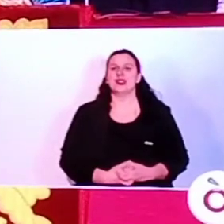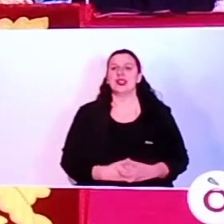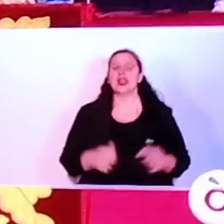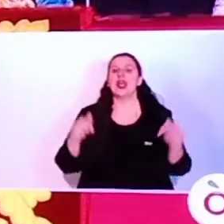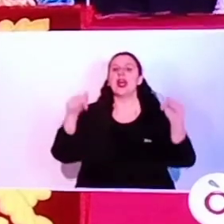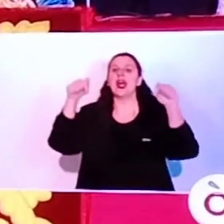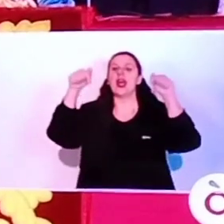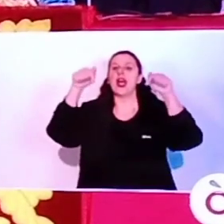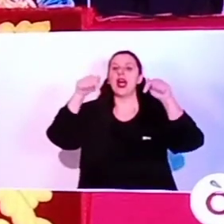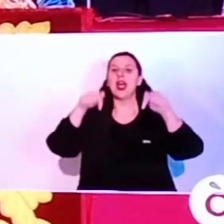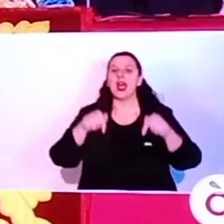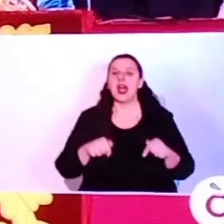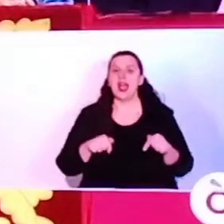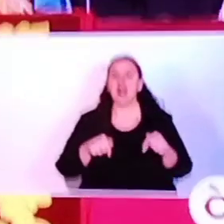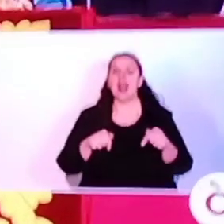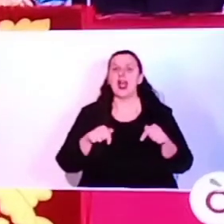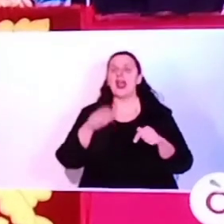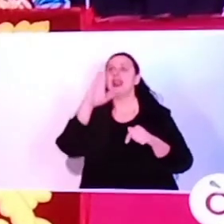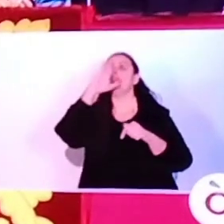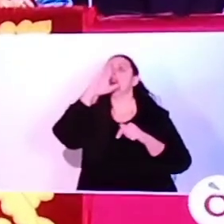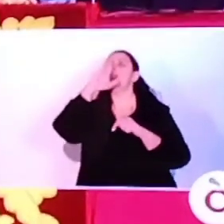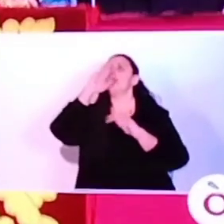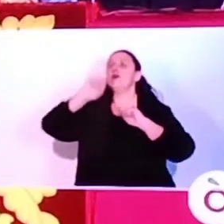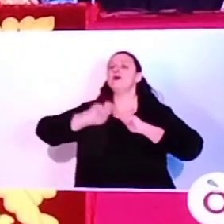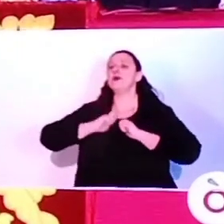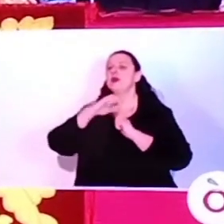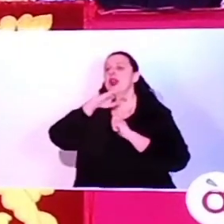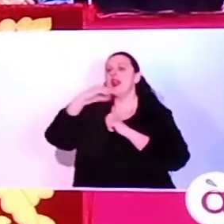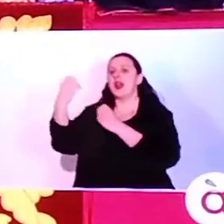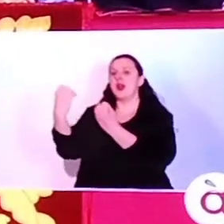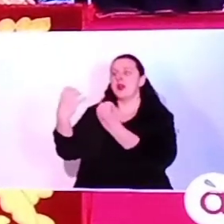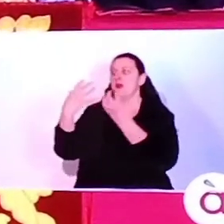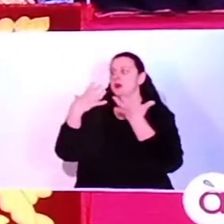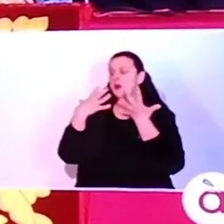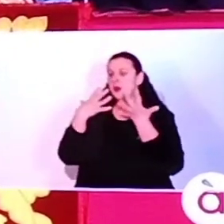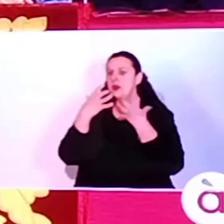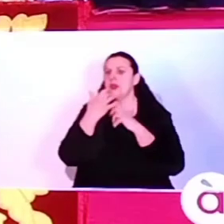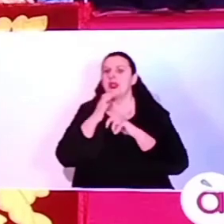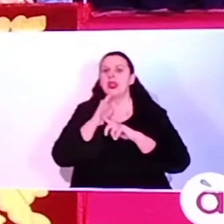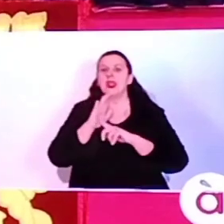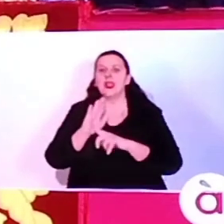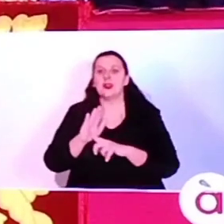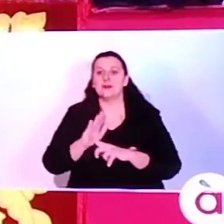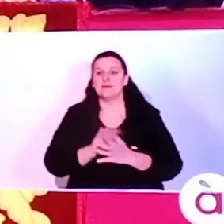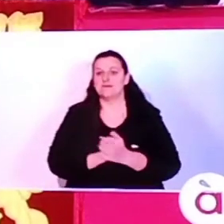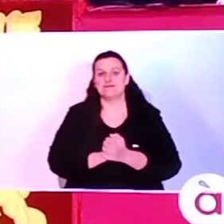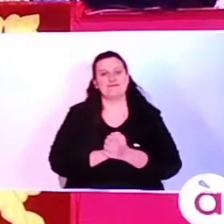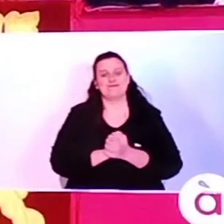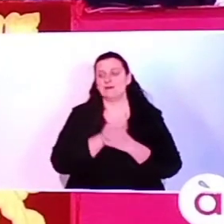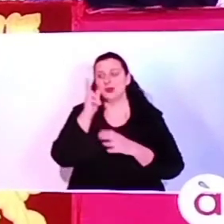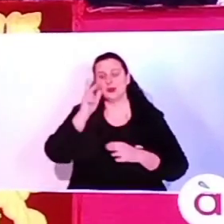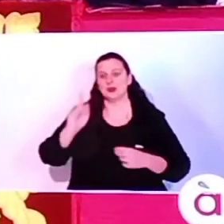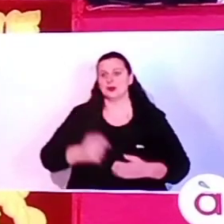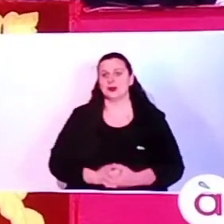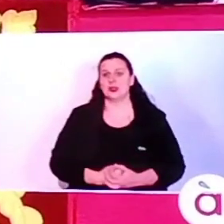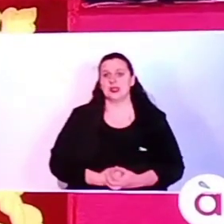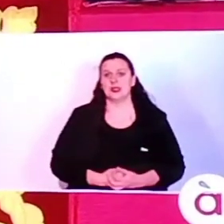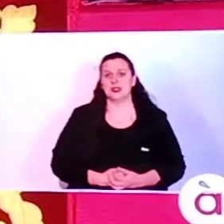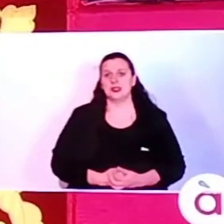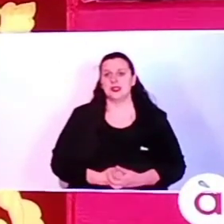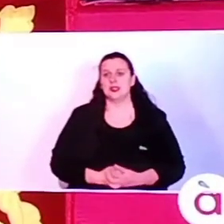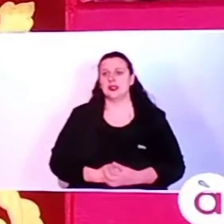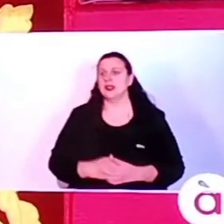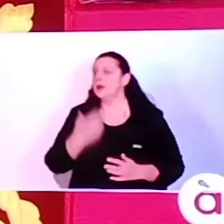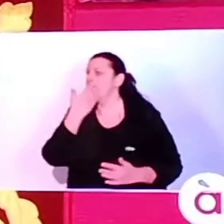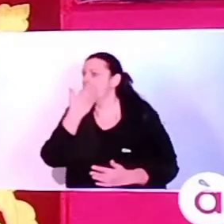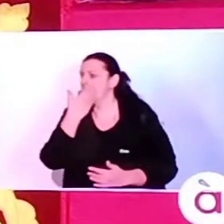Així, veig la llum d'aquesta lluna que ens il·lumina quan el mes de febrer s'apaga, deixant a la veu que desperta València. Una